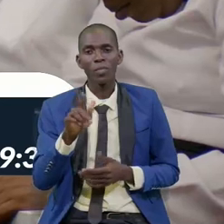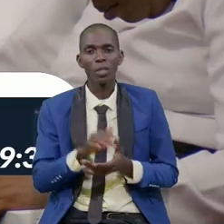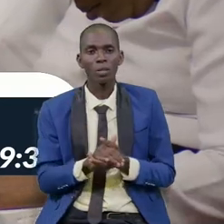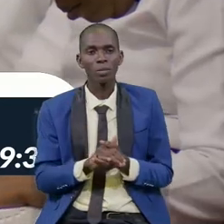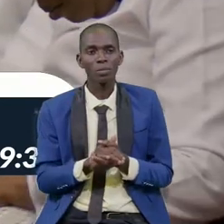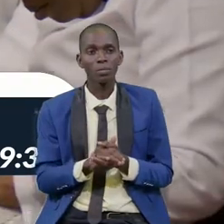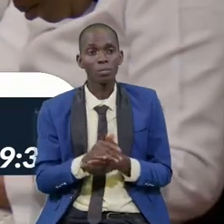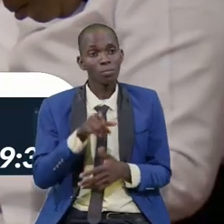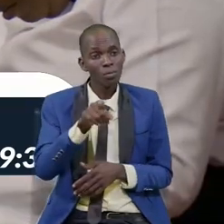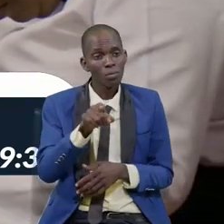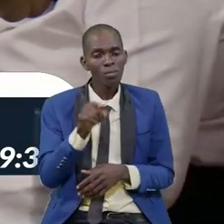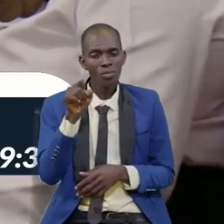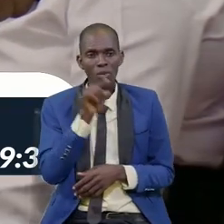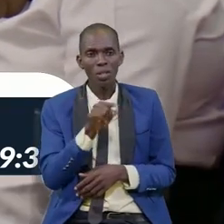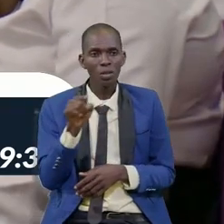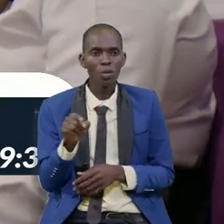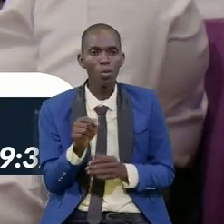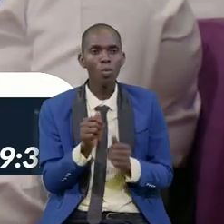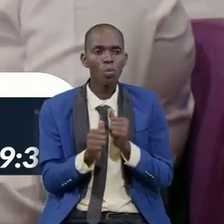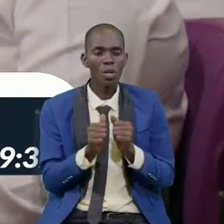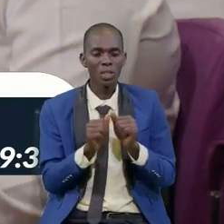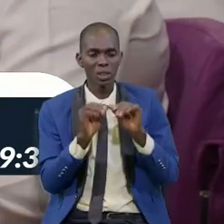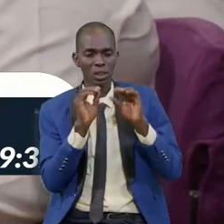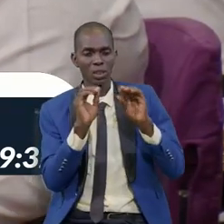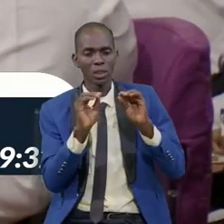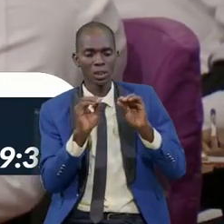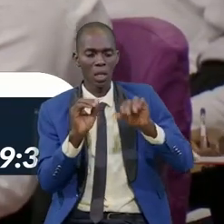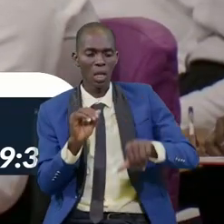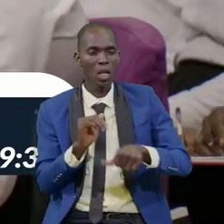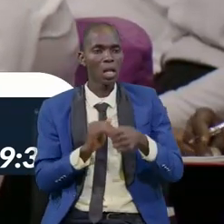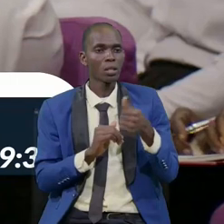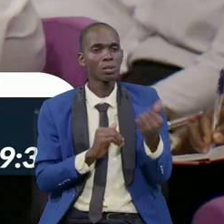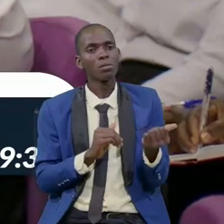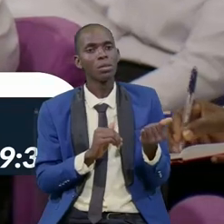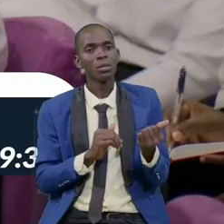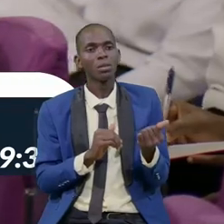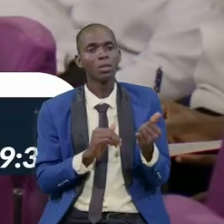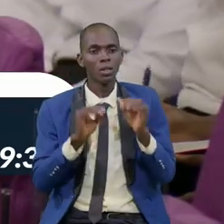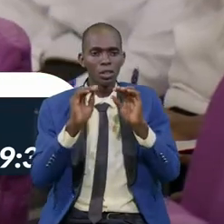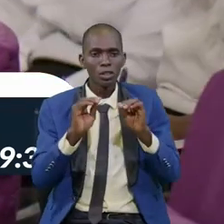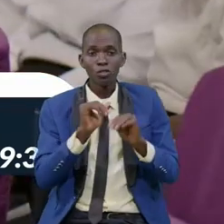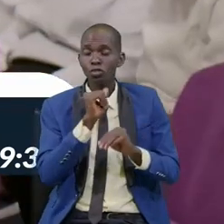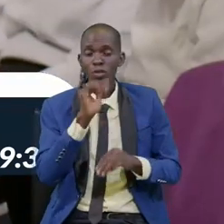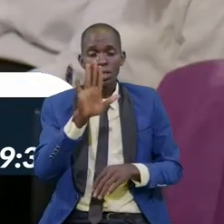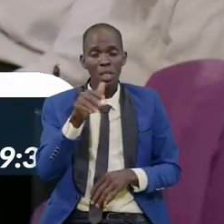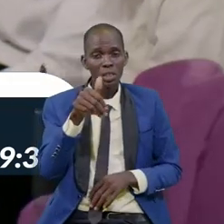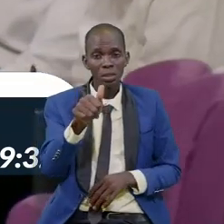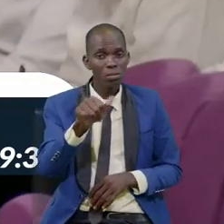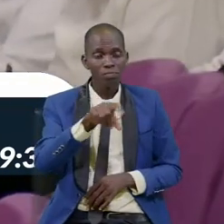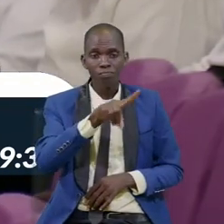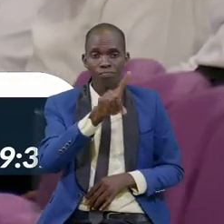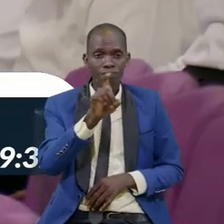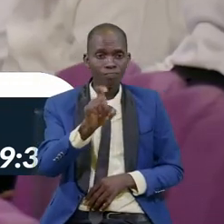Toi donc, qui enseignes les autres, tu ne t'enseignes pas